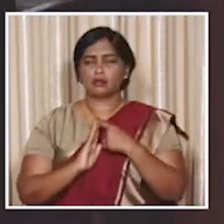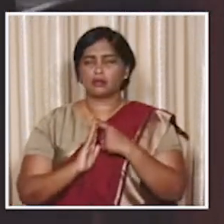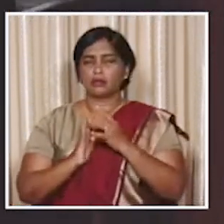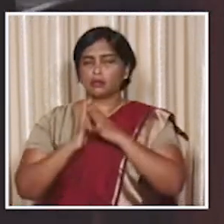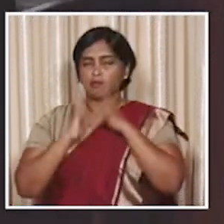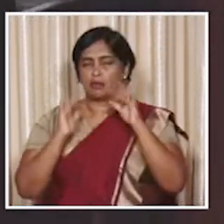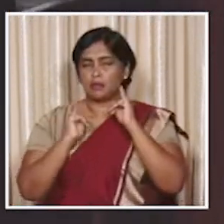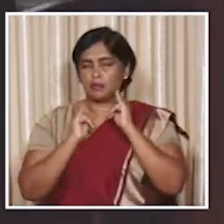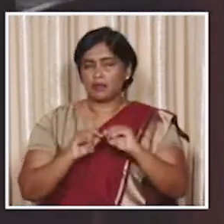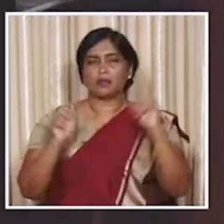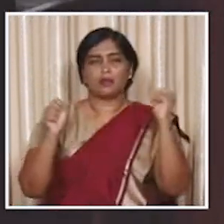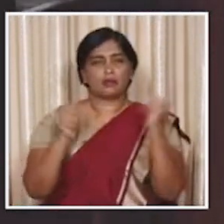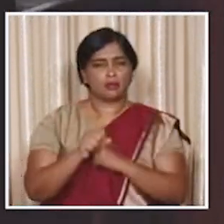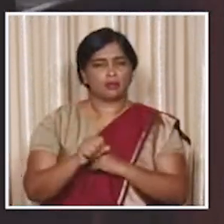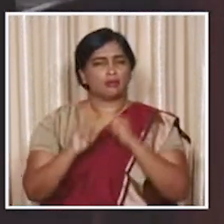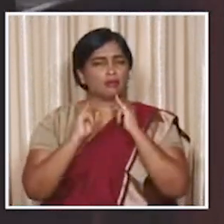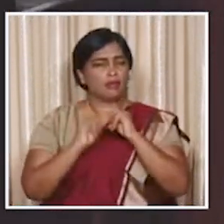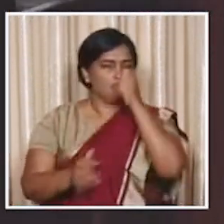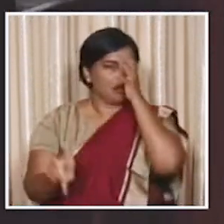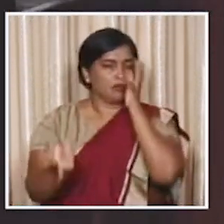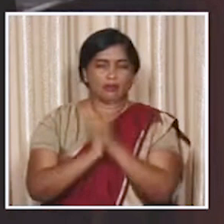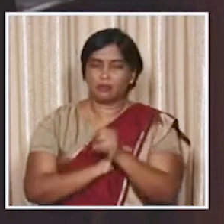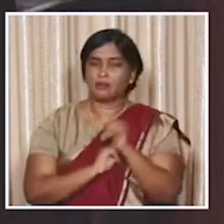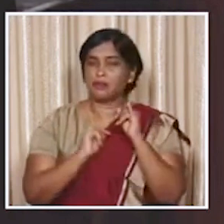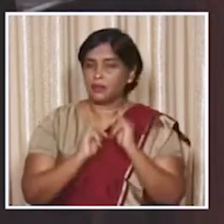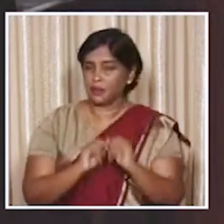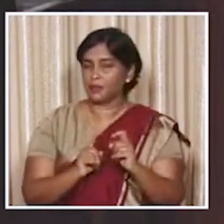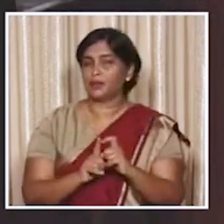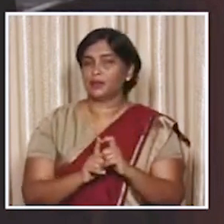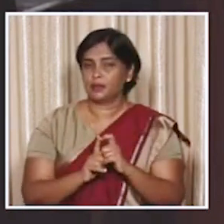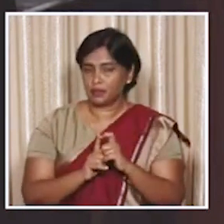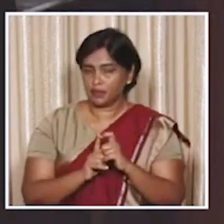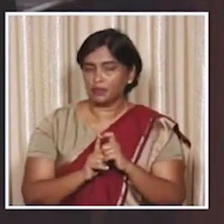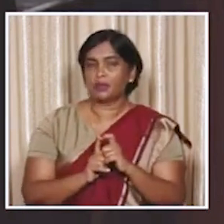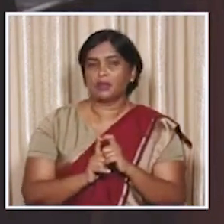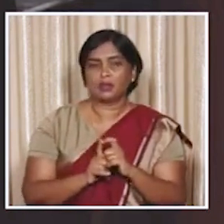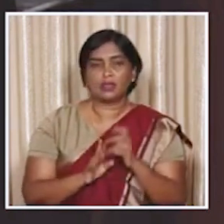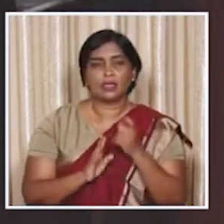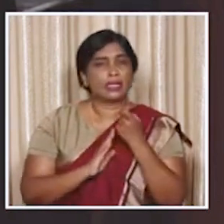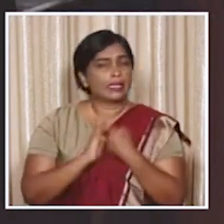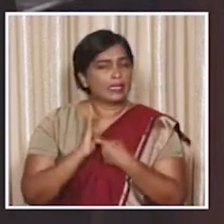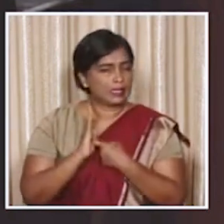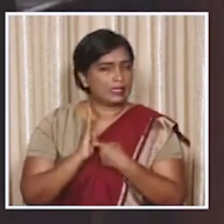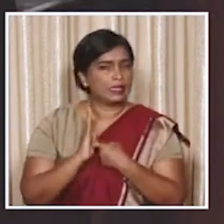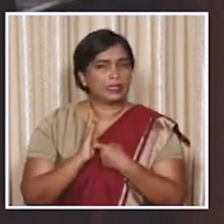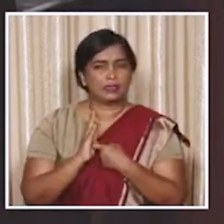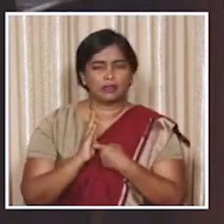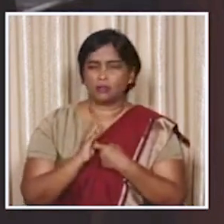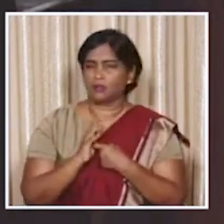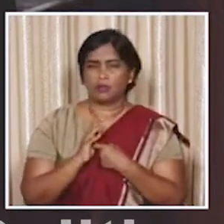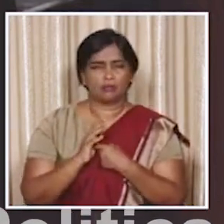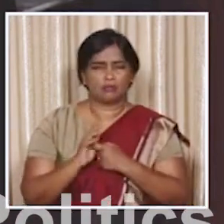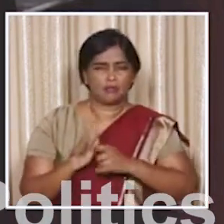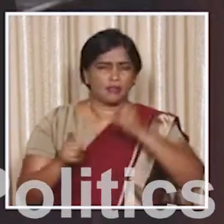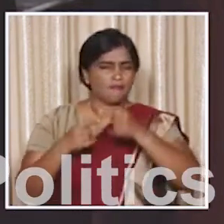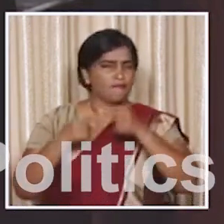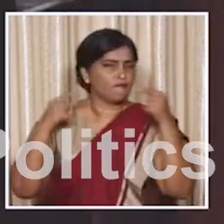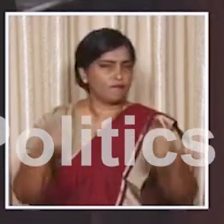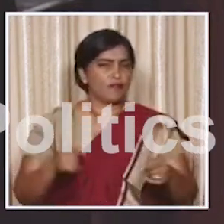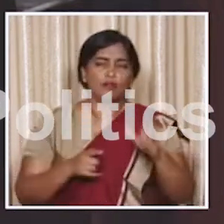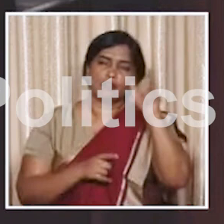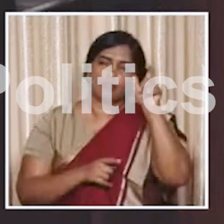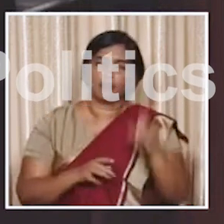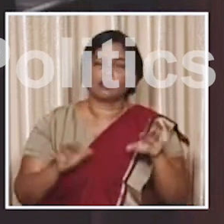මිනී මරුවෙක්, මහා ලොකු මංකොල්ල කරුවෙක්, ඒ වගේම නීතියට සම්පූර්ණම එරෙහිව යන කෙනෙකු